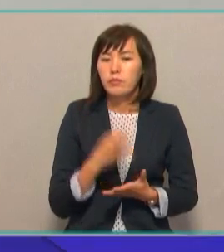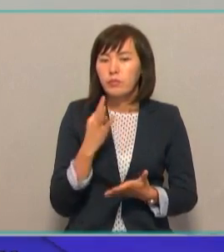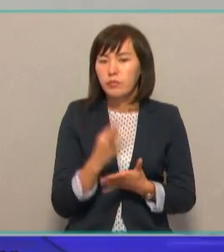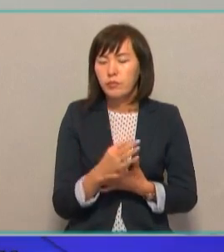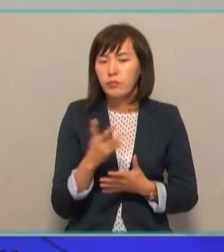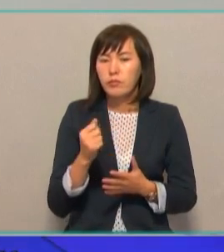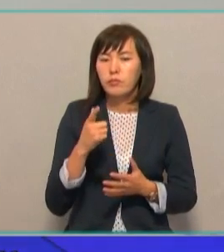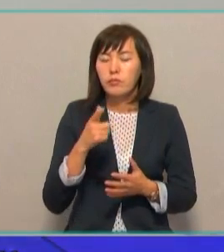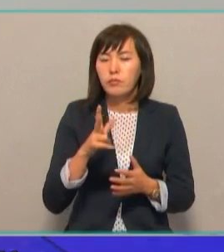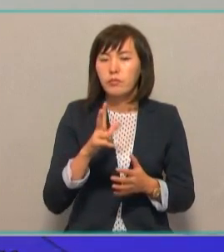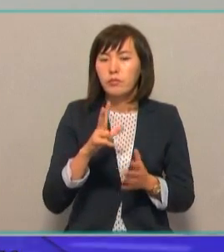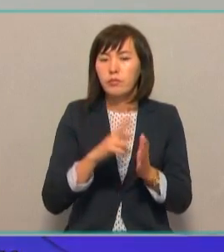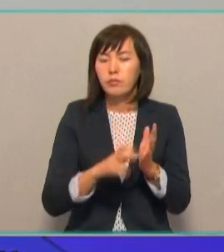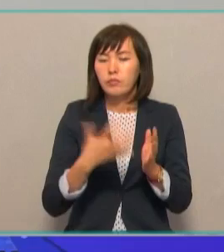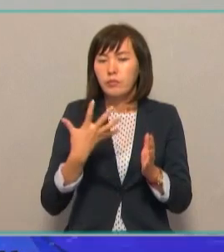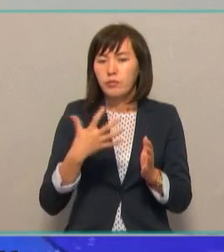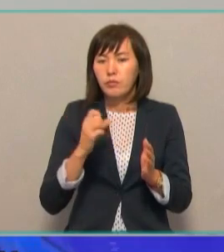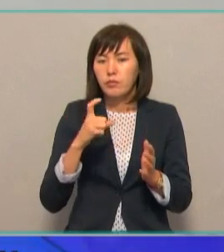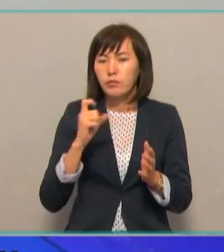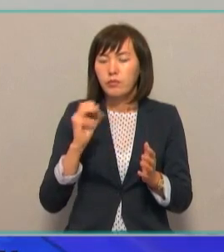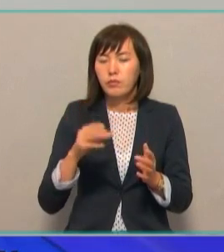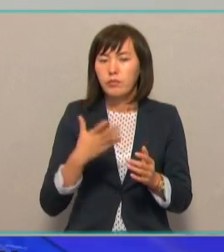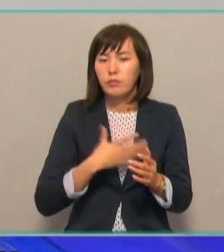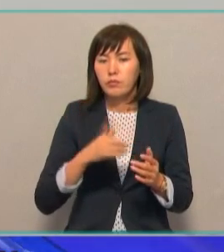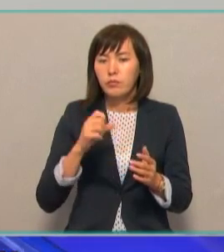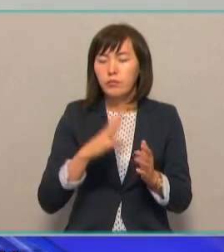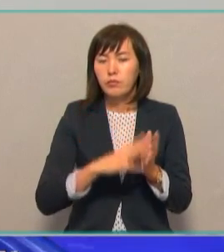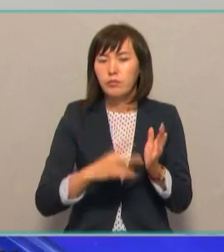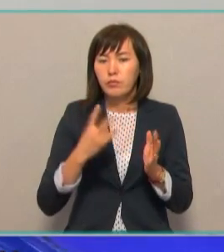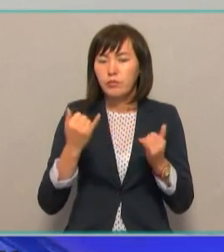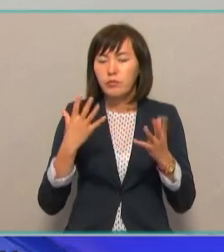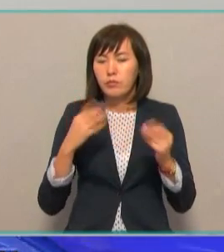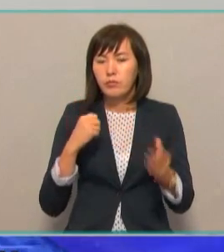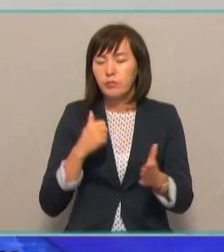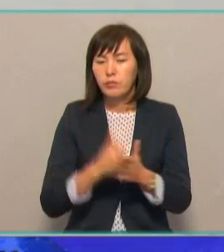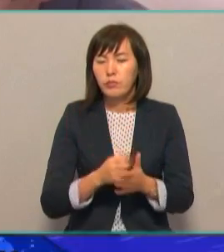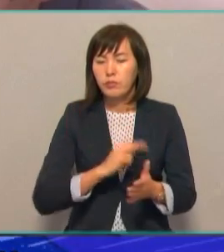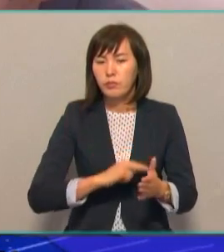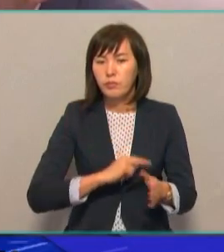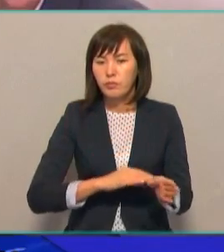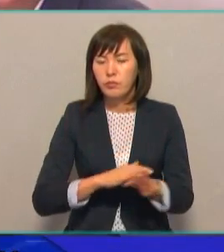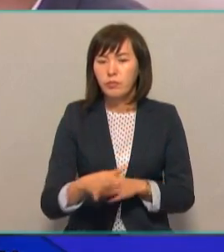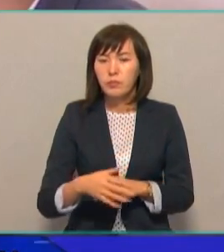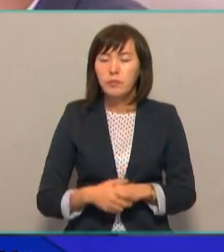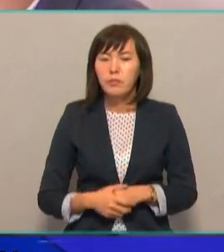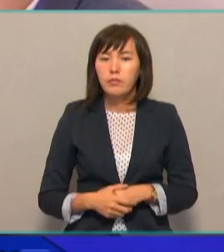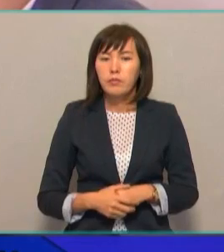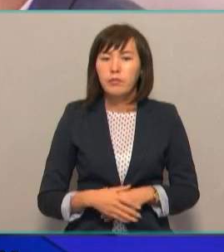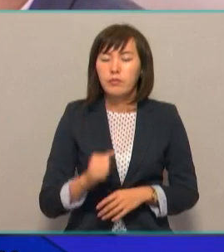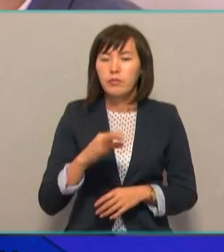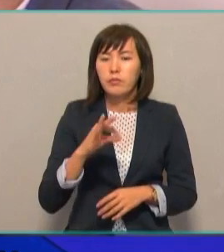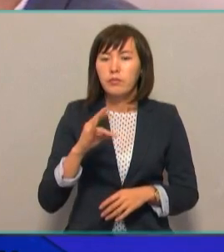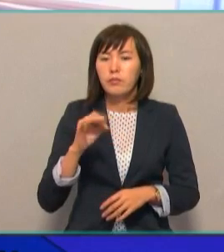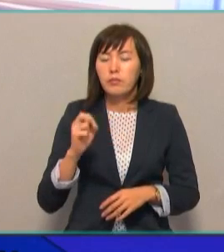қатты саны 1850 қатқа жауап беріліп, 192 қатта бүгінгі дейін әлі жұмыстар атқарылуда. Ал Асанбай